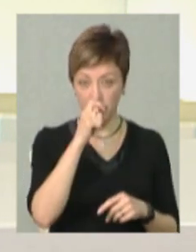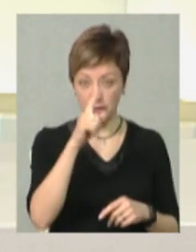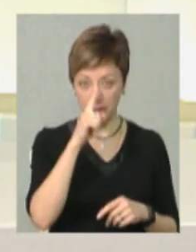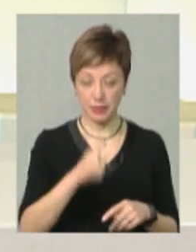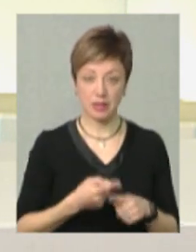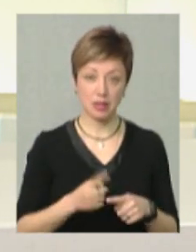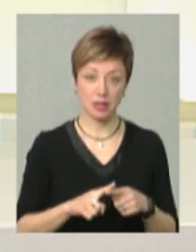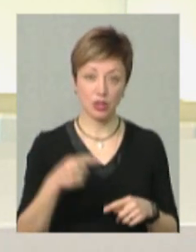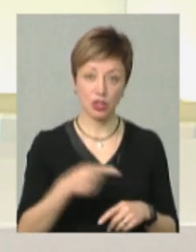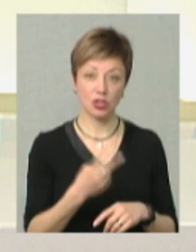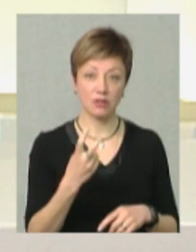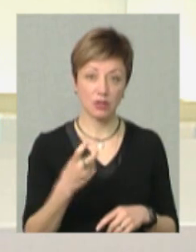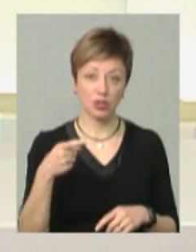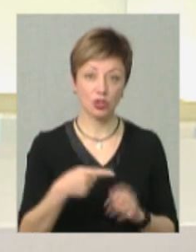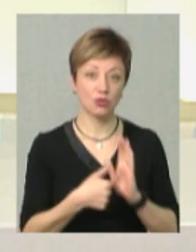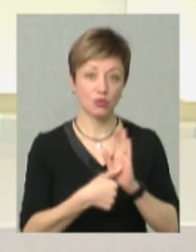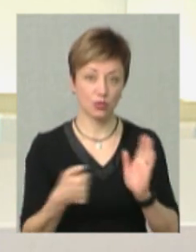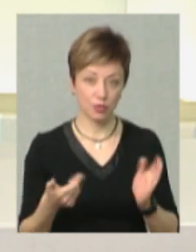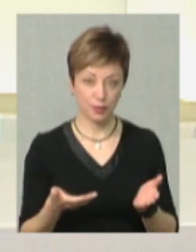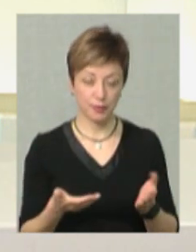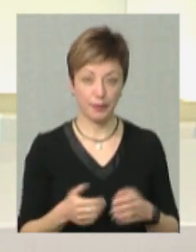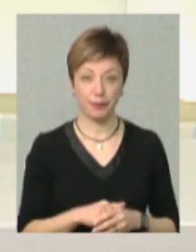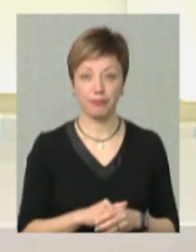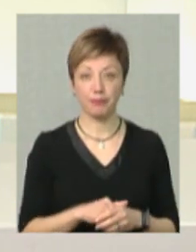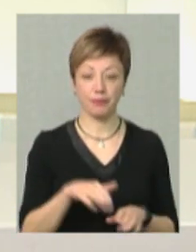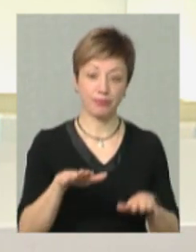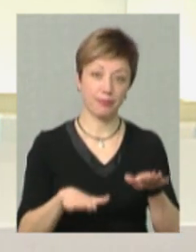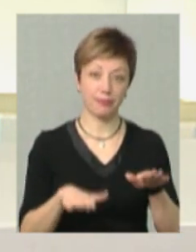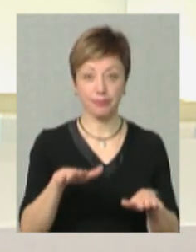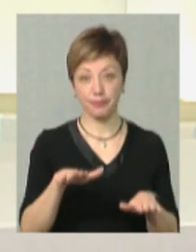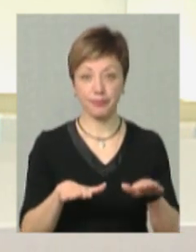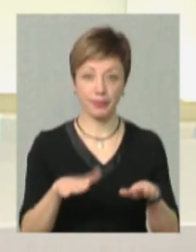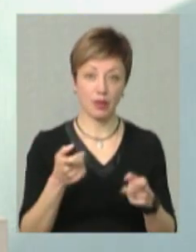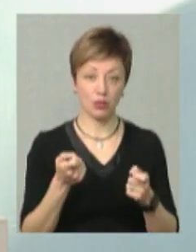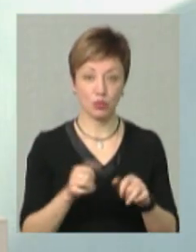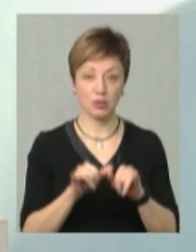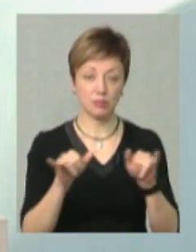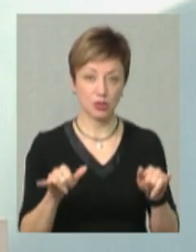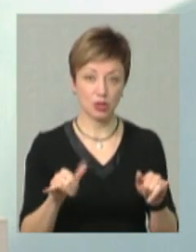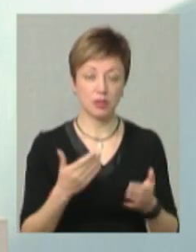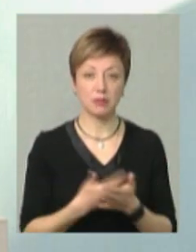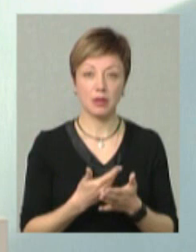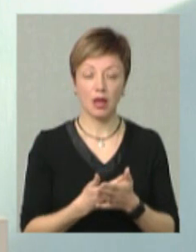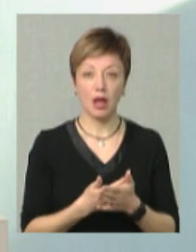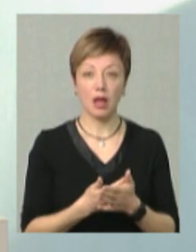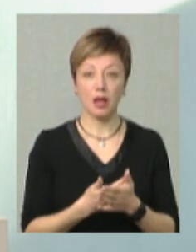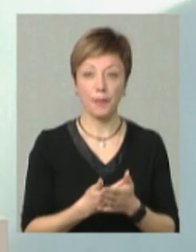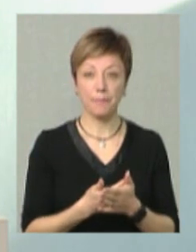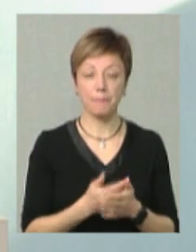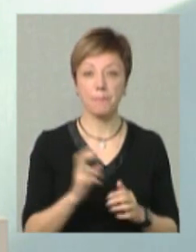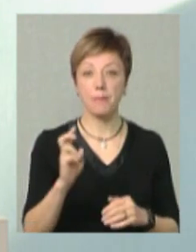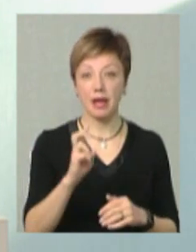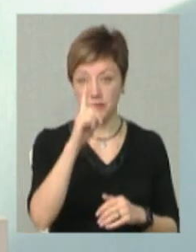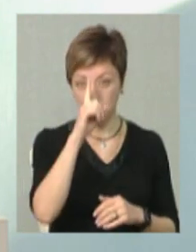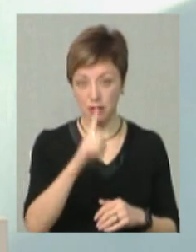місяця це 1200-1600. Коливається різниця, трошечки збільшилась. Якщо от, навіть, як я сказала, що в